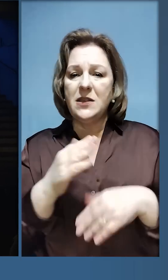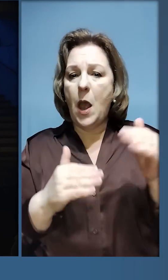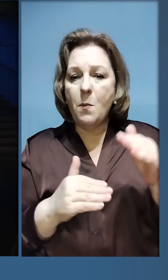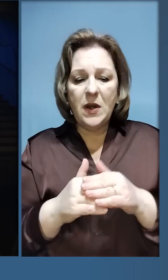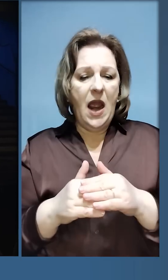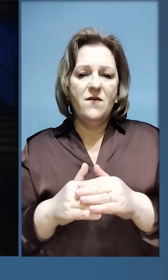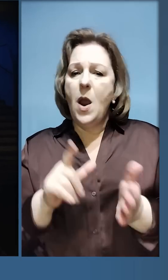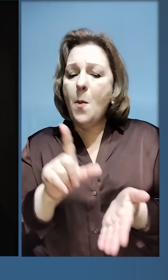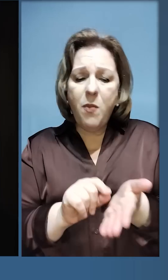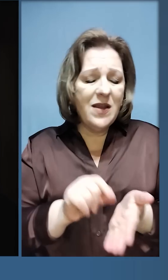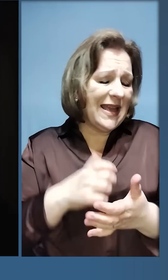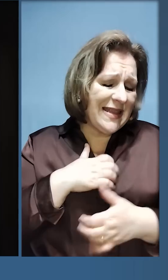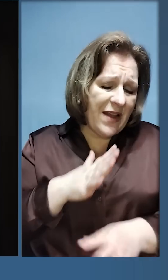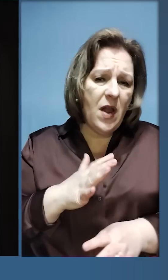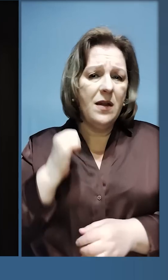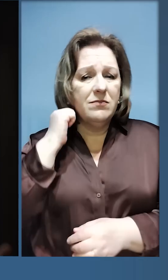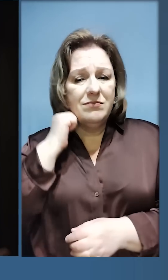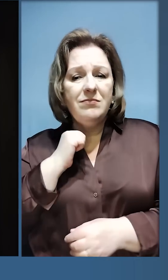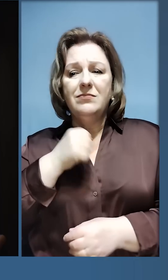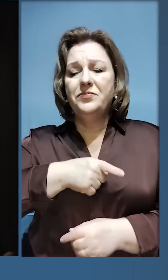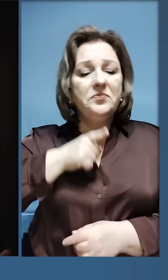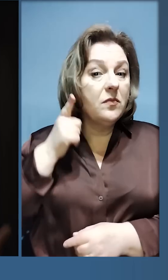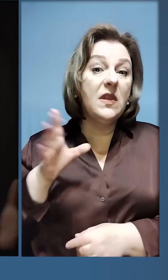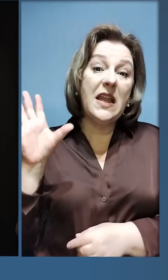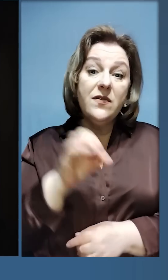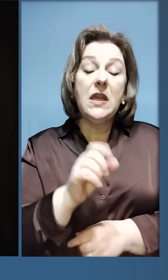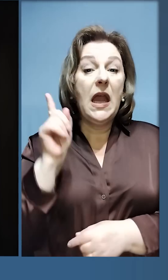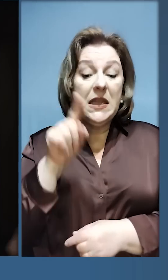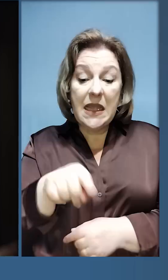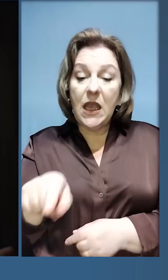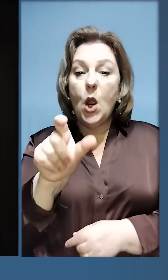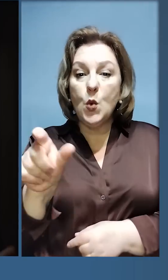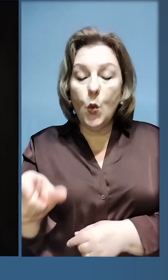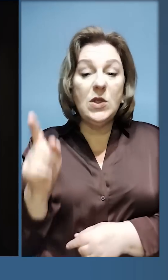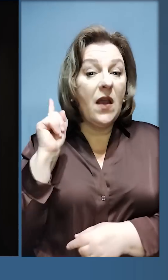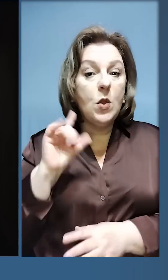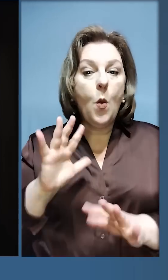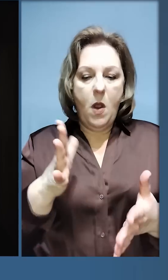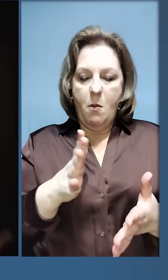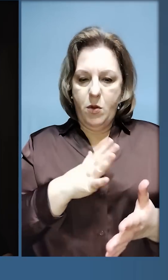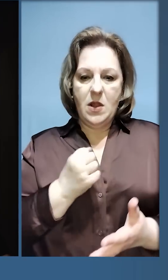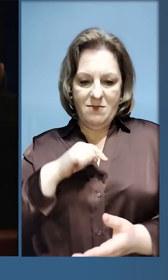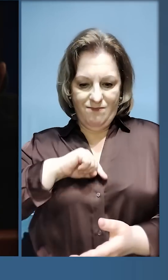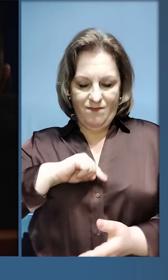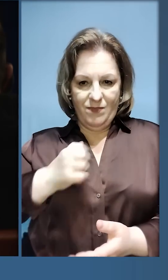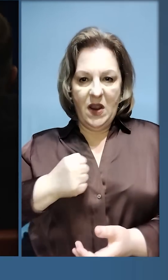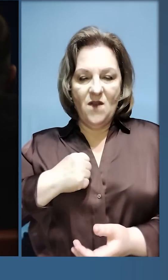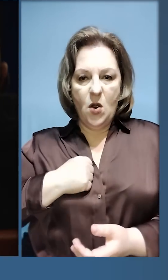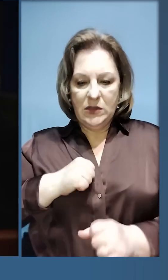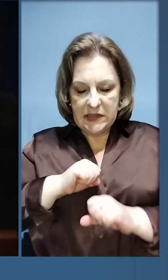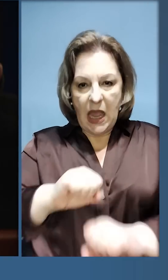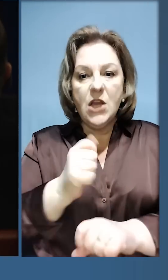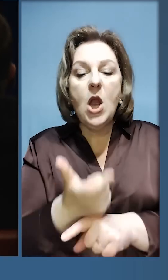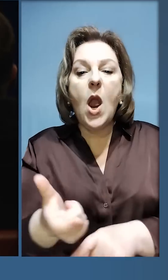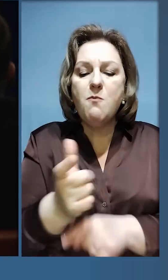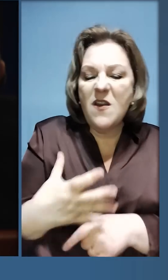професій, пенсіонери, неважливо хто і якого віку. Всі ці люди в той момент були військові. Всі ці